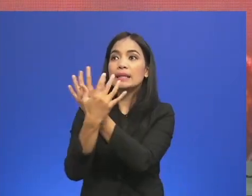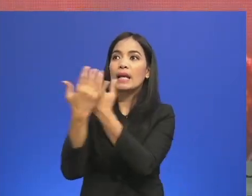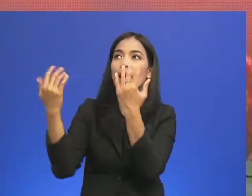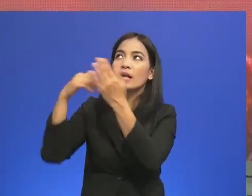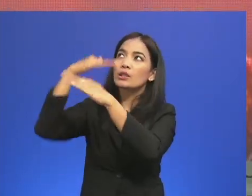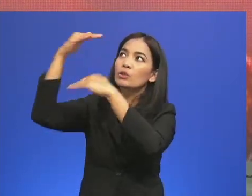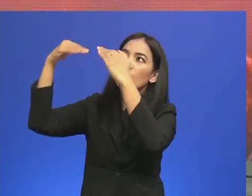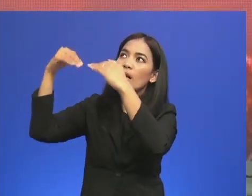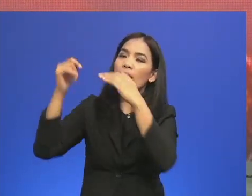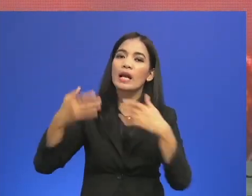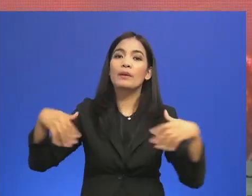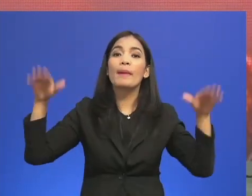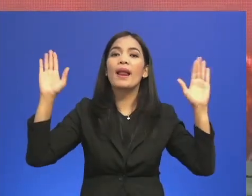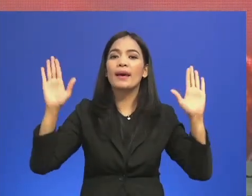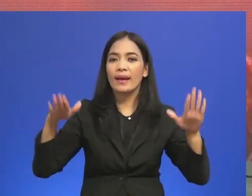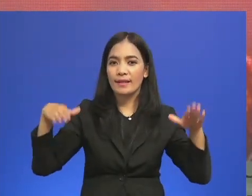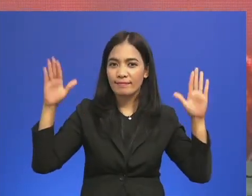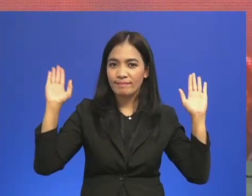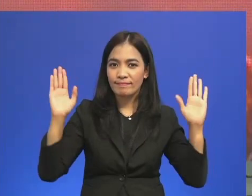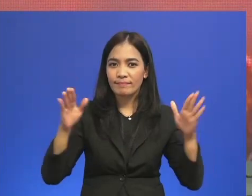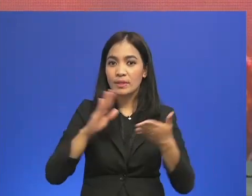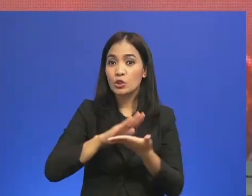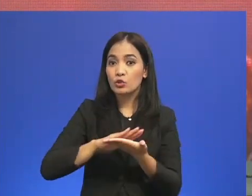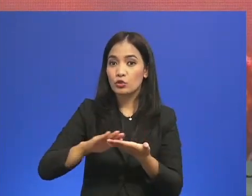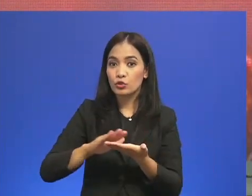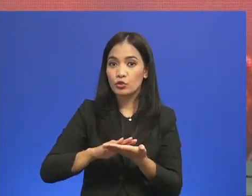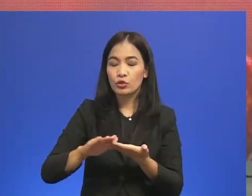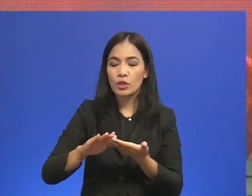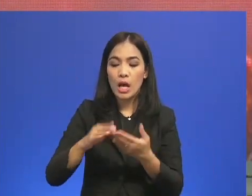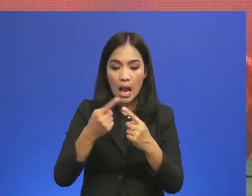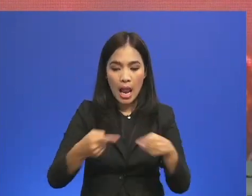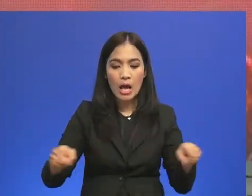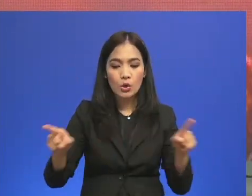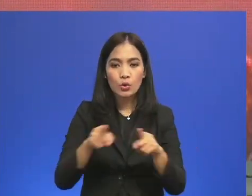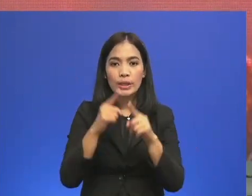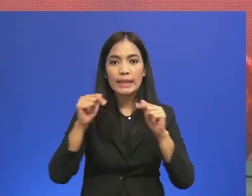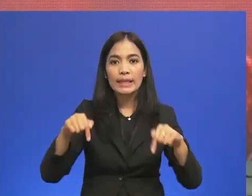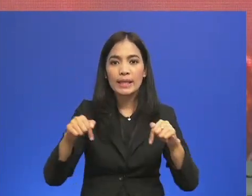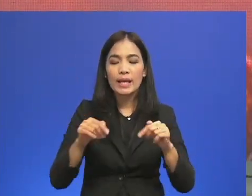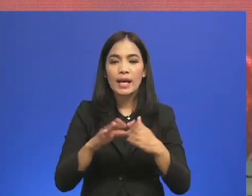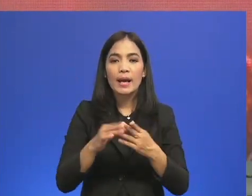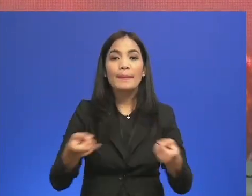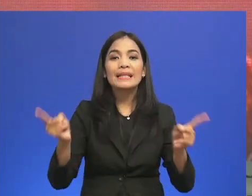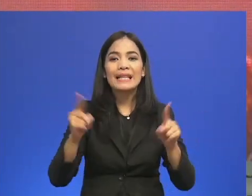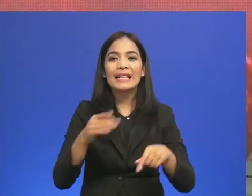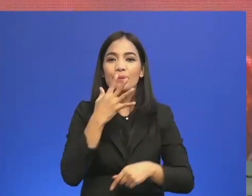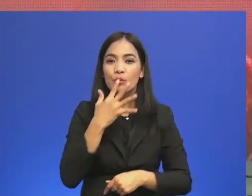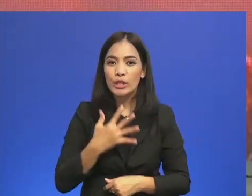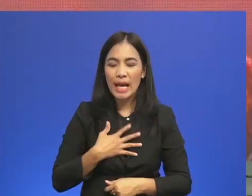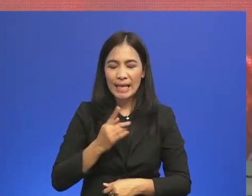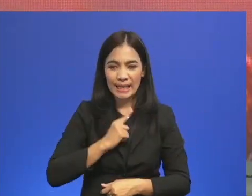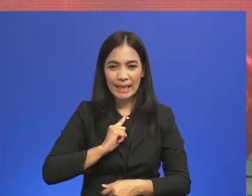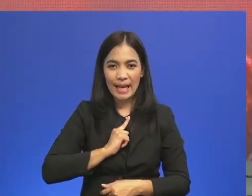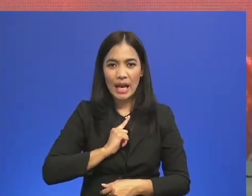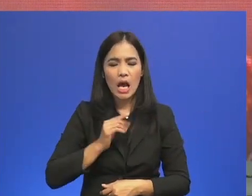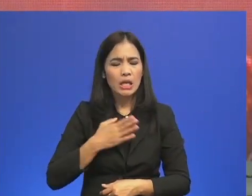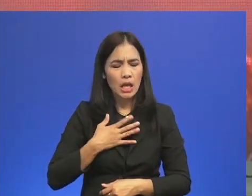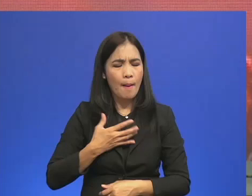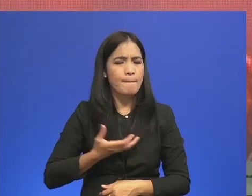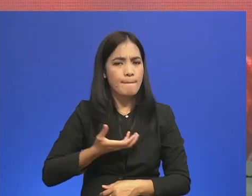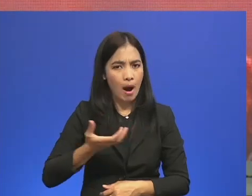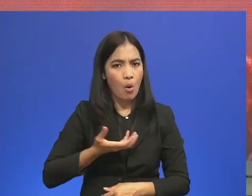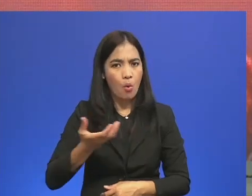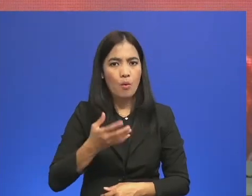dan para malaikat. Dan lagu ini kiranya menjadi milik kita. Saya ngotot, saya